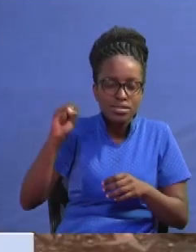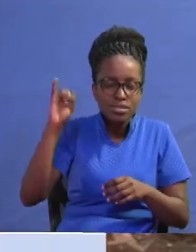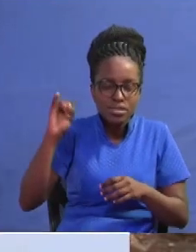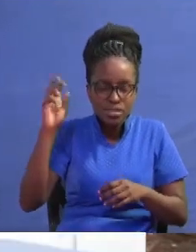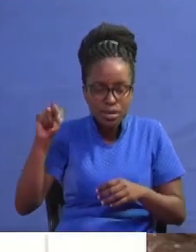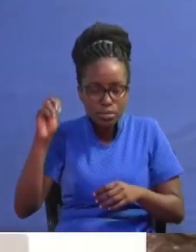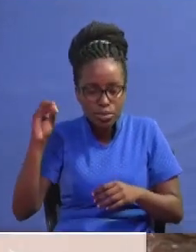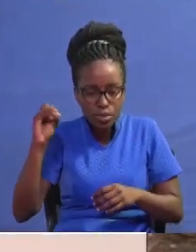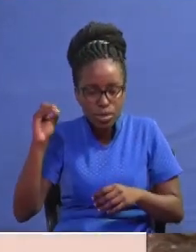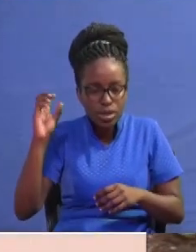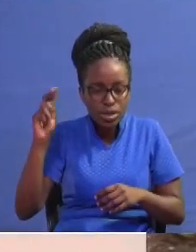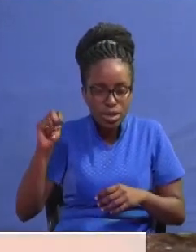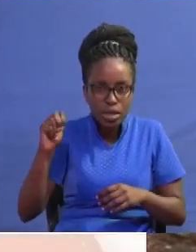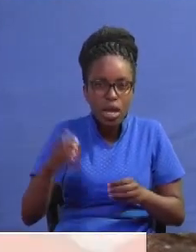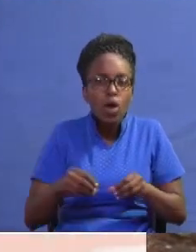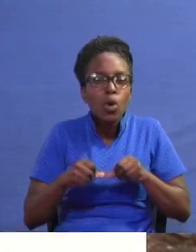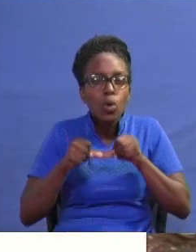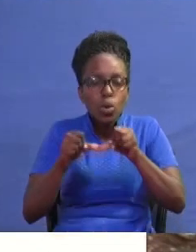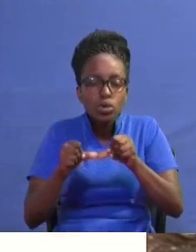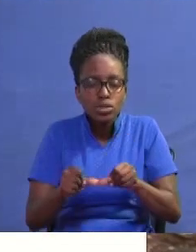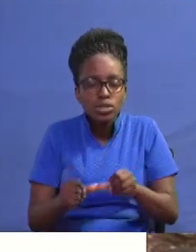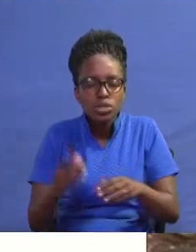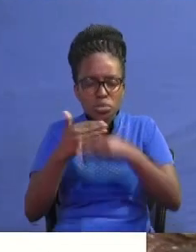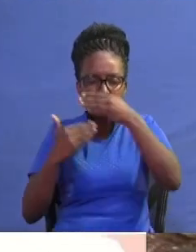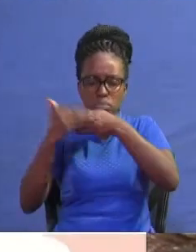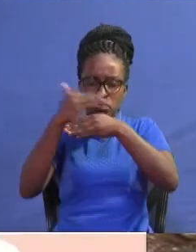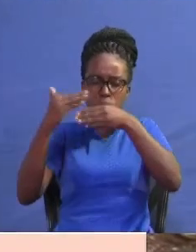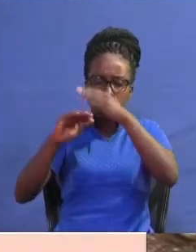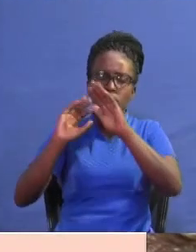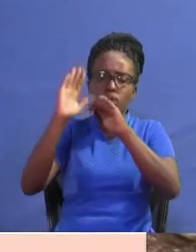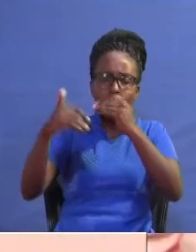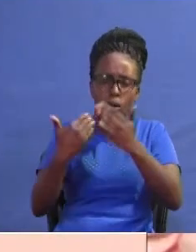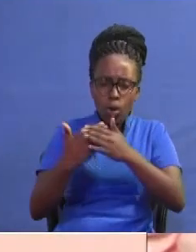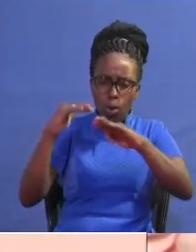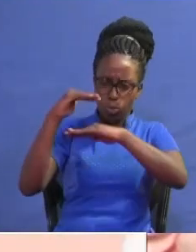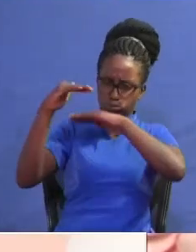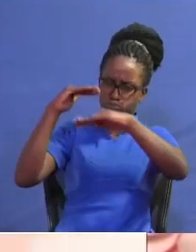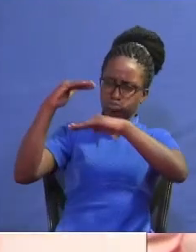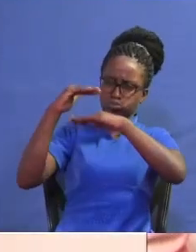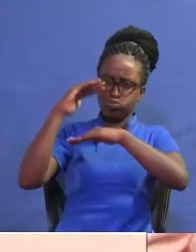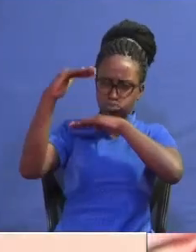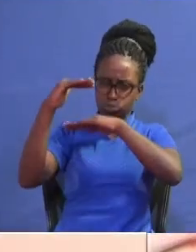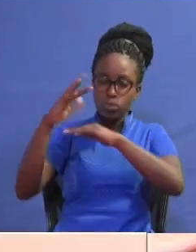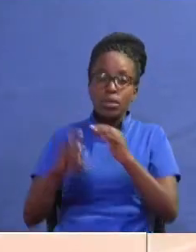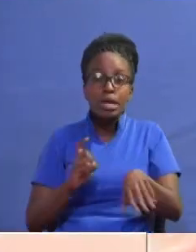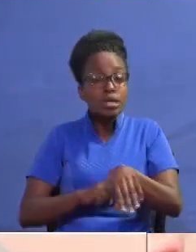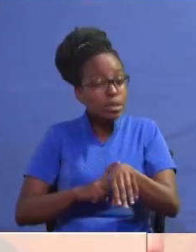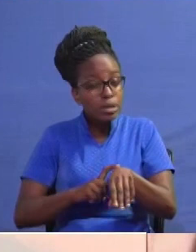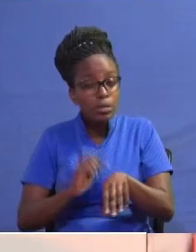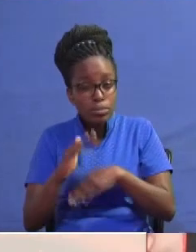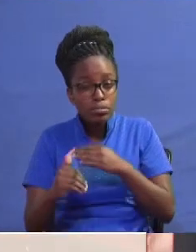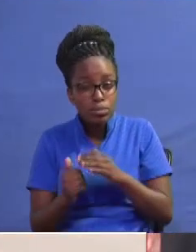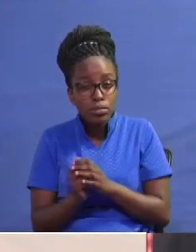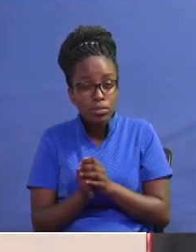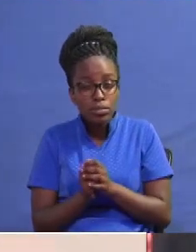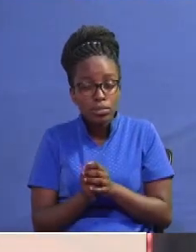ina mipango ya kujenga vyoo vitakavyotumika kwa muda kabla ya kujenga vyoo vya kudumu. Na tunajua shule